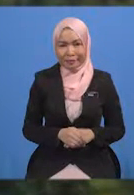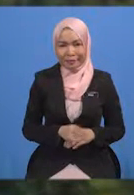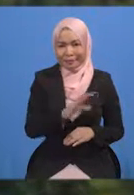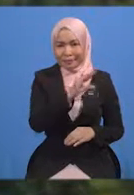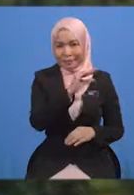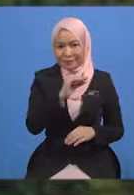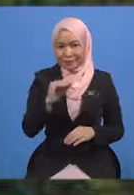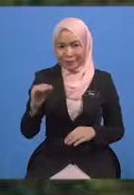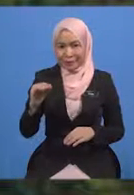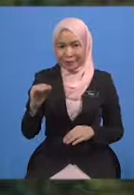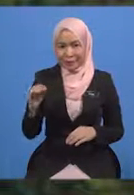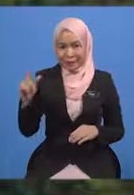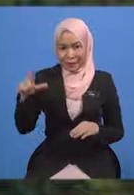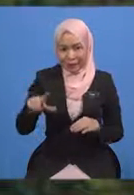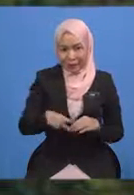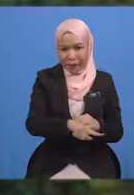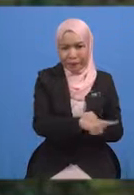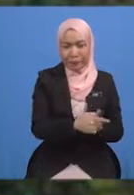Dan lembah.